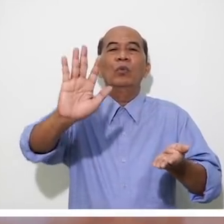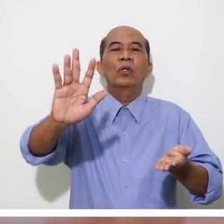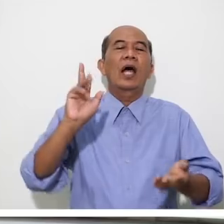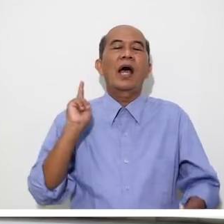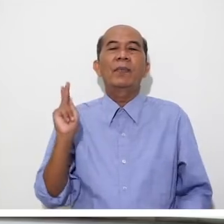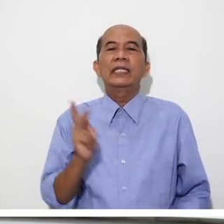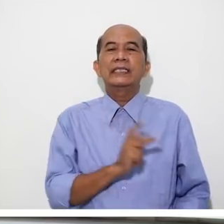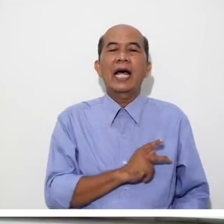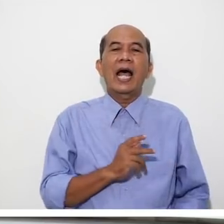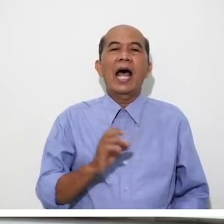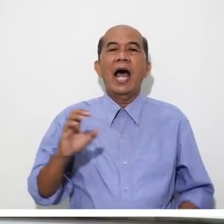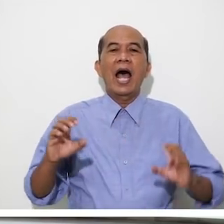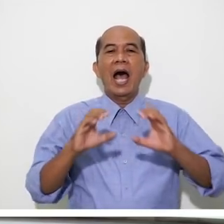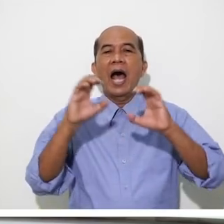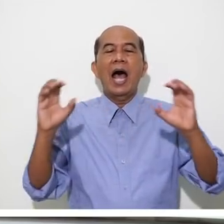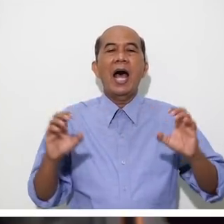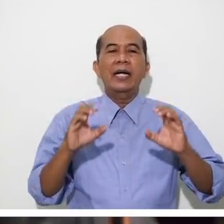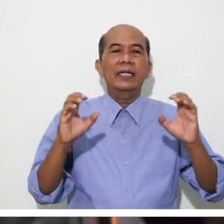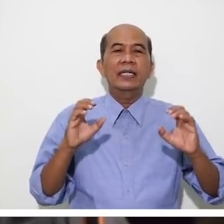Kehendak-Mu kami cari.